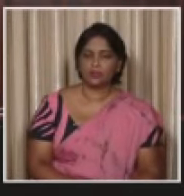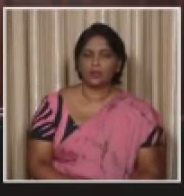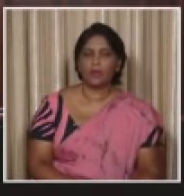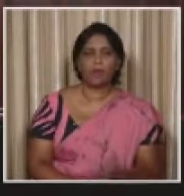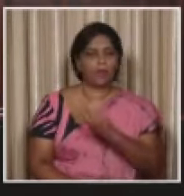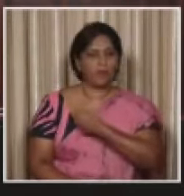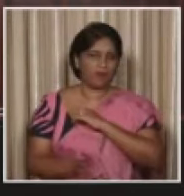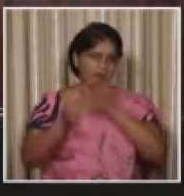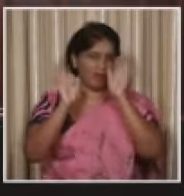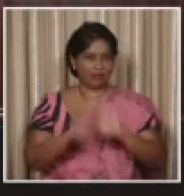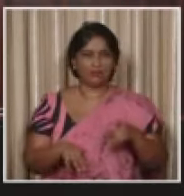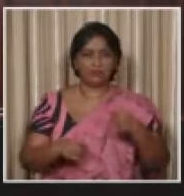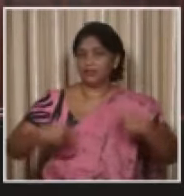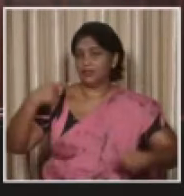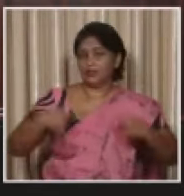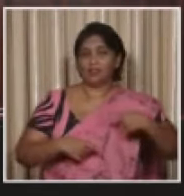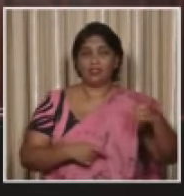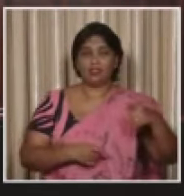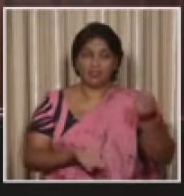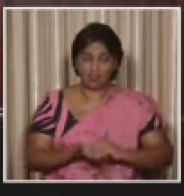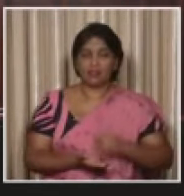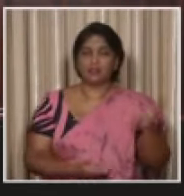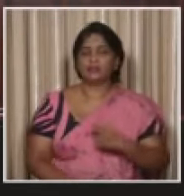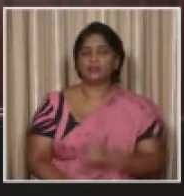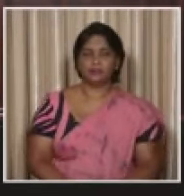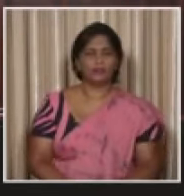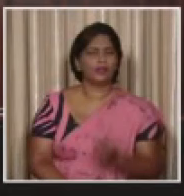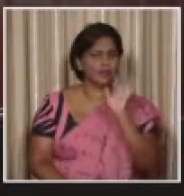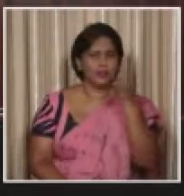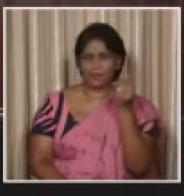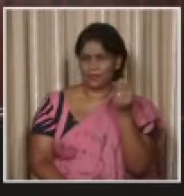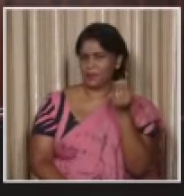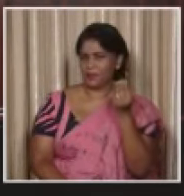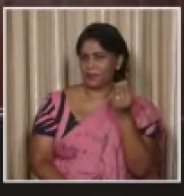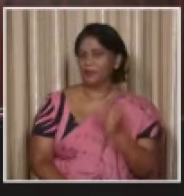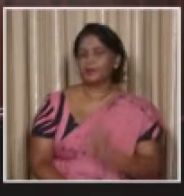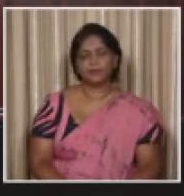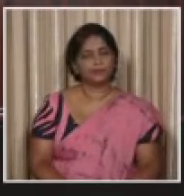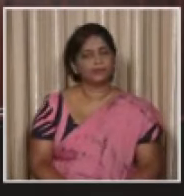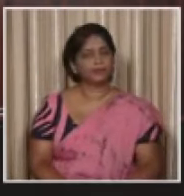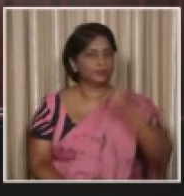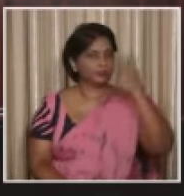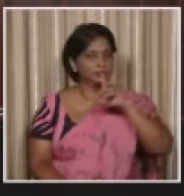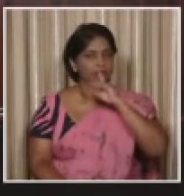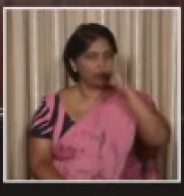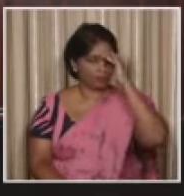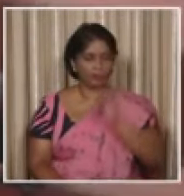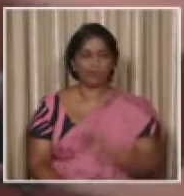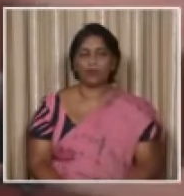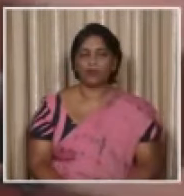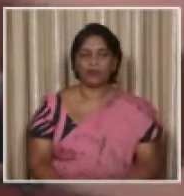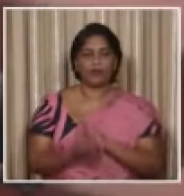රත්නාඳුරනේ අවසාන වශයෙන් කියන්නේ නැත්නම් විවාදයට තව දවසක් ගන්න වෙනවා. පොඩි පොඩි තප්පර කීපයක් දෙන්න. ගරු කතා නියෝජ්‍ය කතානායකතුමනි